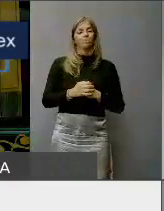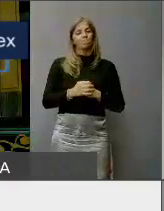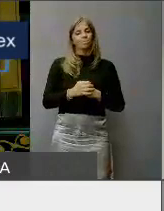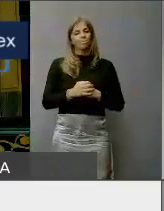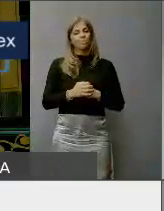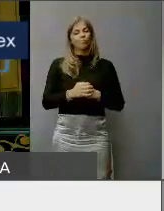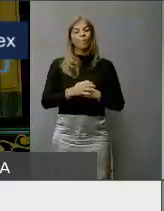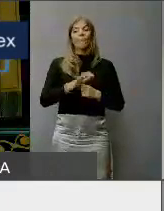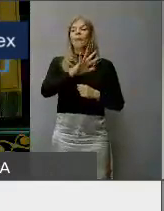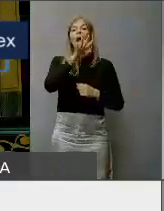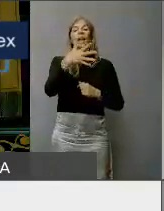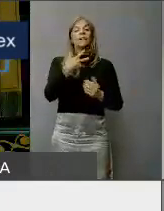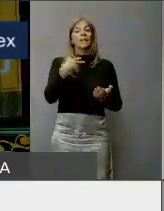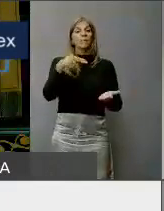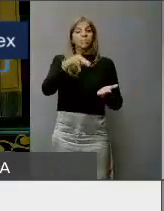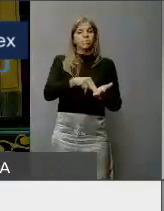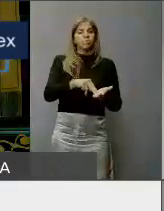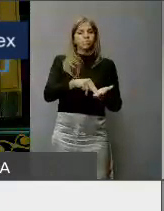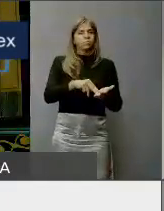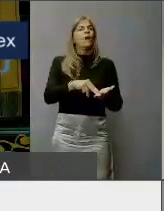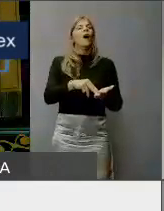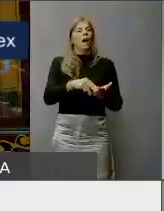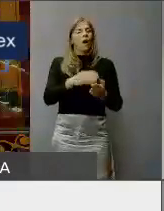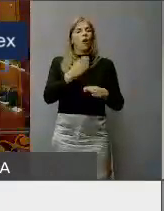consigliere baroni prego